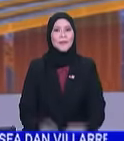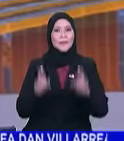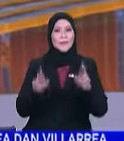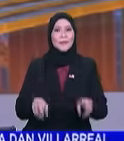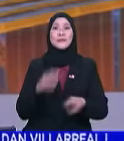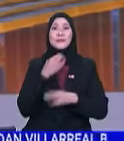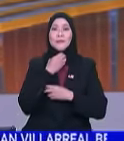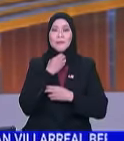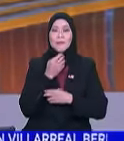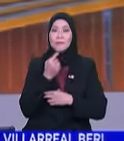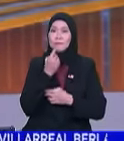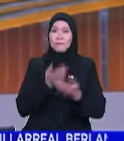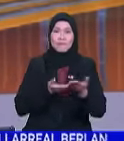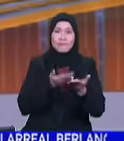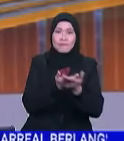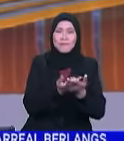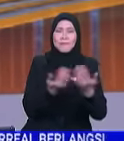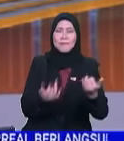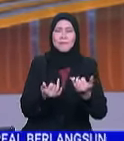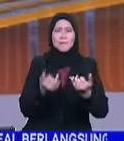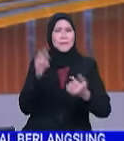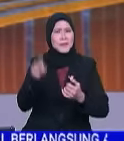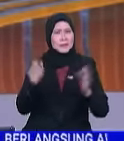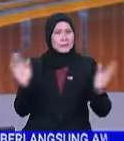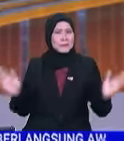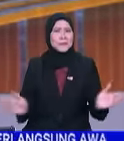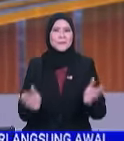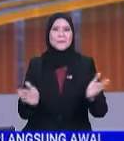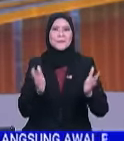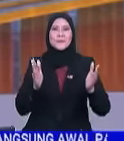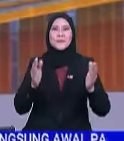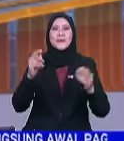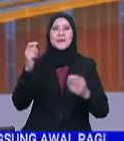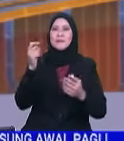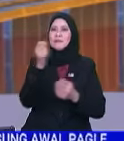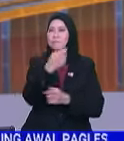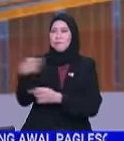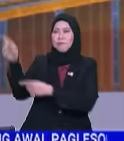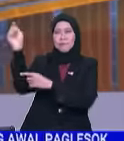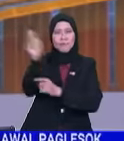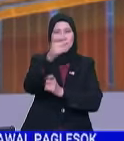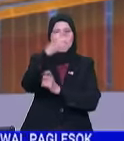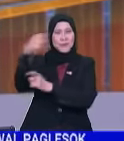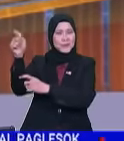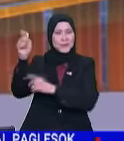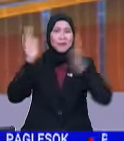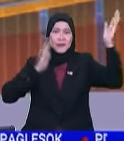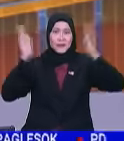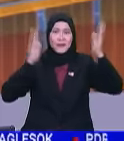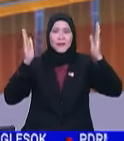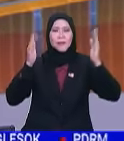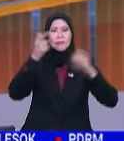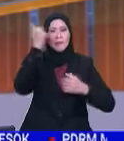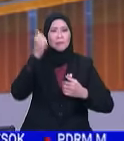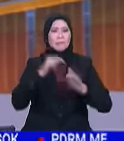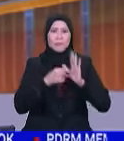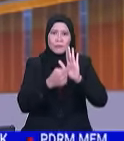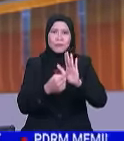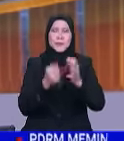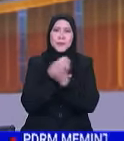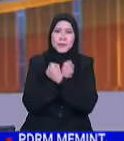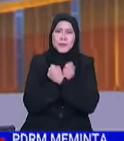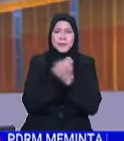Rakyat Perak disaran menyemarakkan lagi sambutan Bulan Kebangsaan dengan mengibarkan jalur gemilang. Malah ia juga lambang patriotisme rakyat